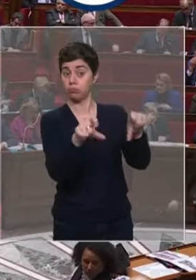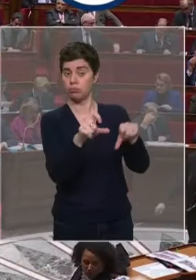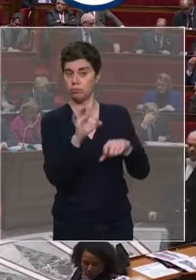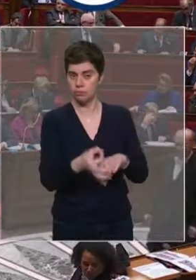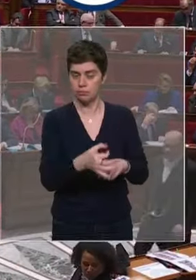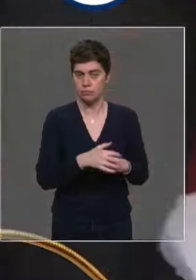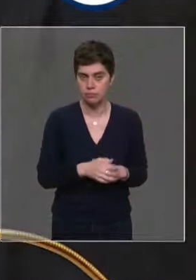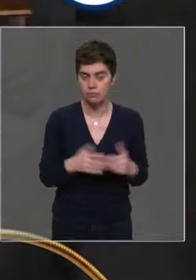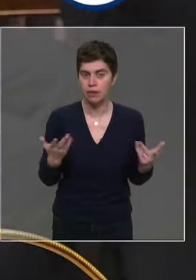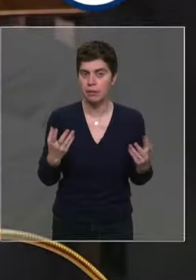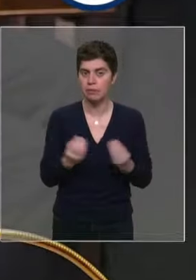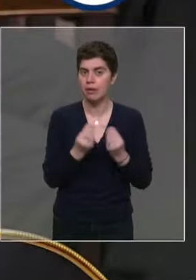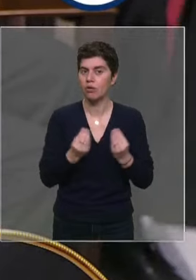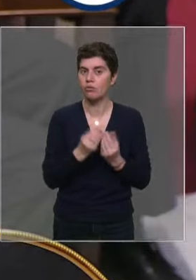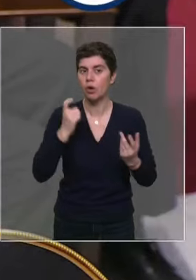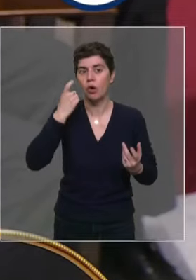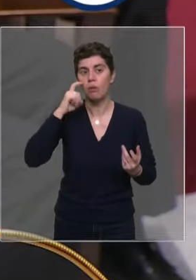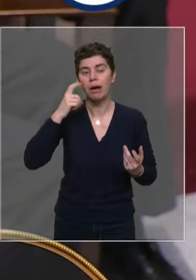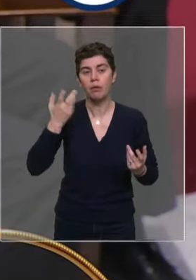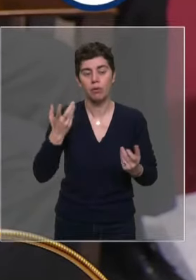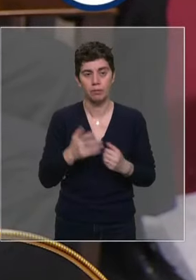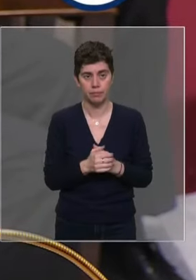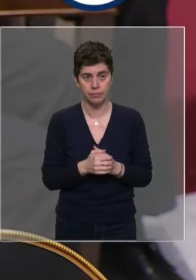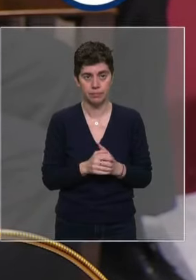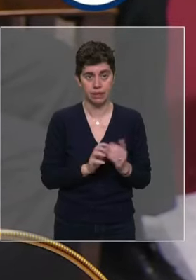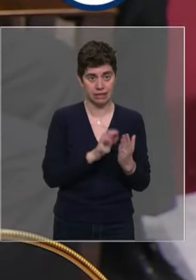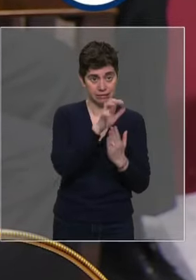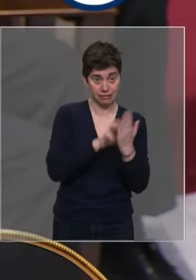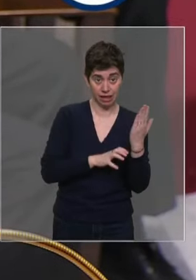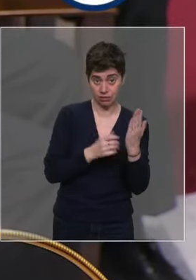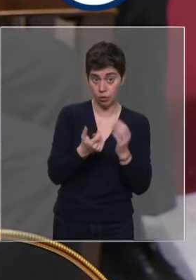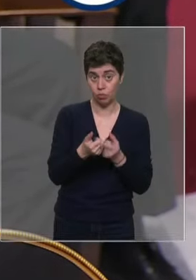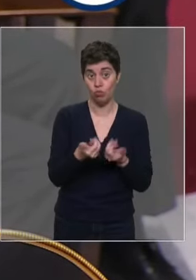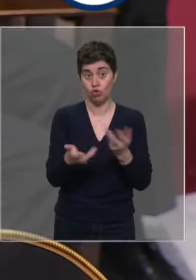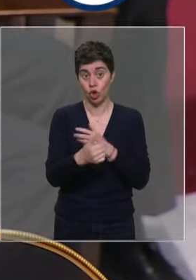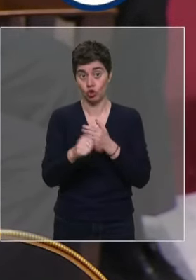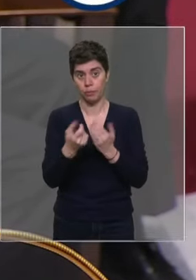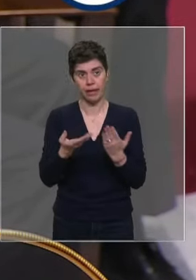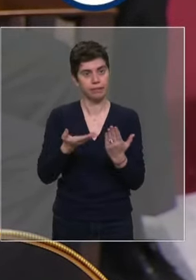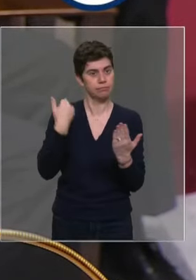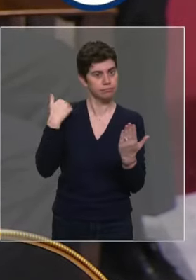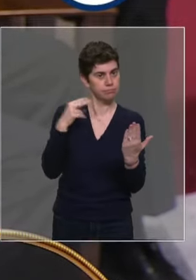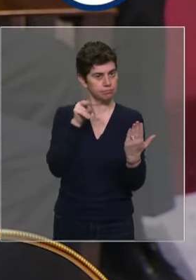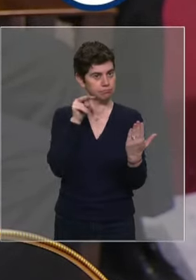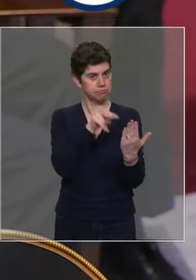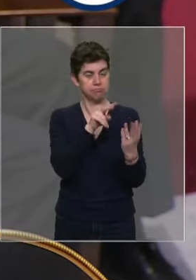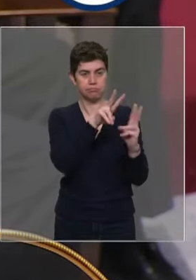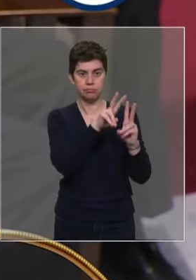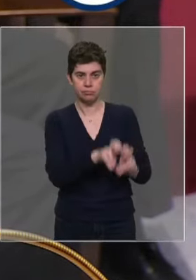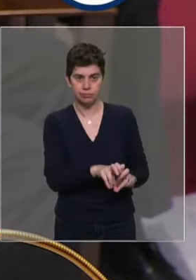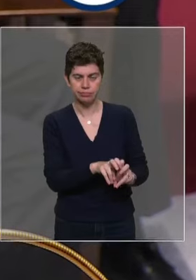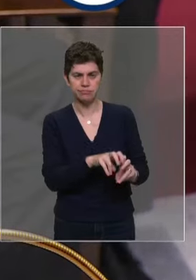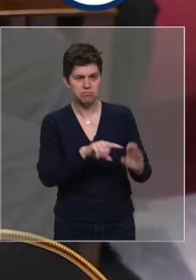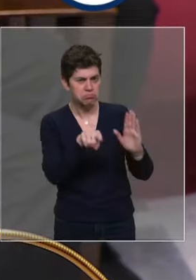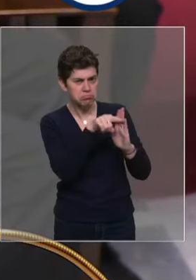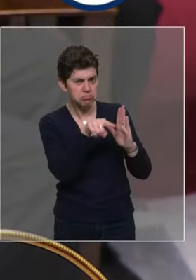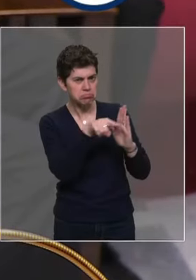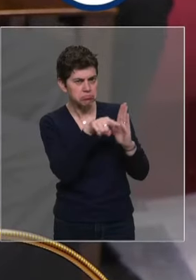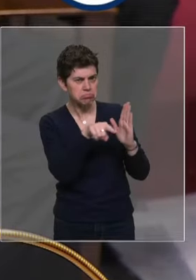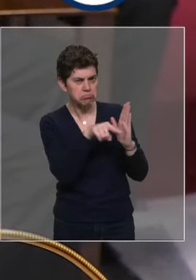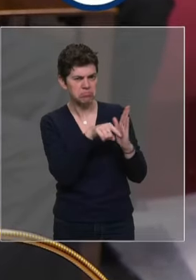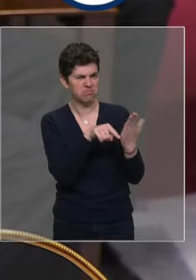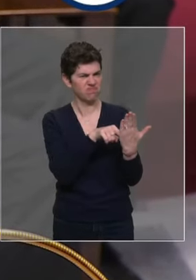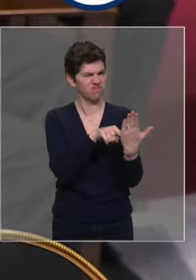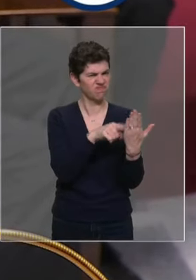avons malheureusement constaté dans le texte qui a été examiné ces dernières semaines que le régime instauré était devenu plus